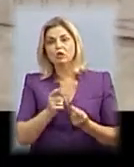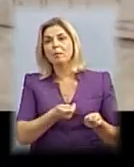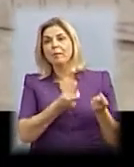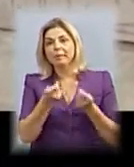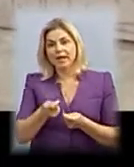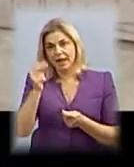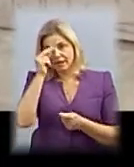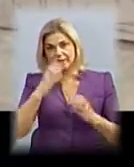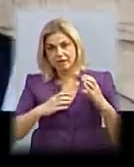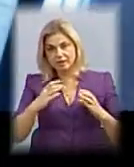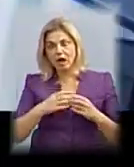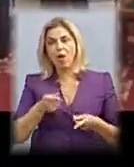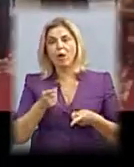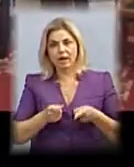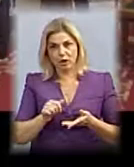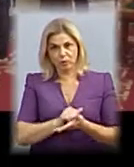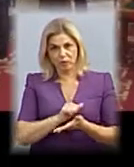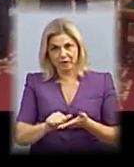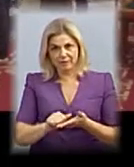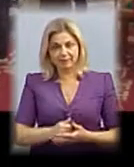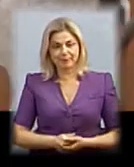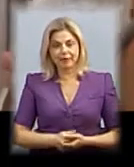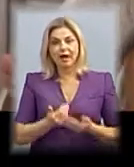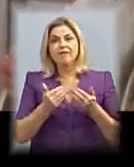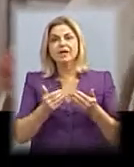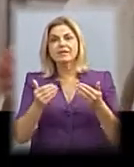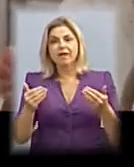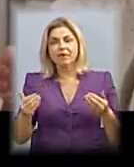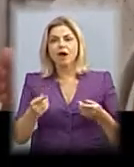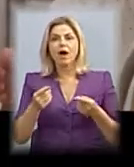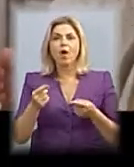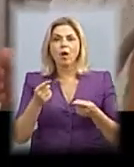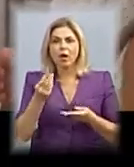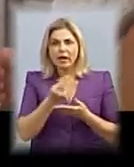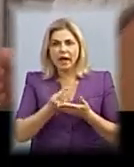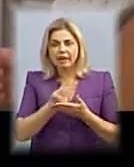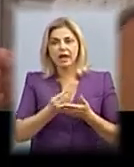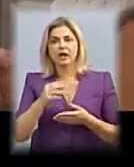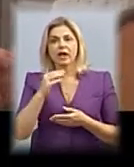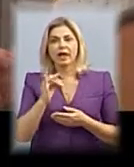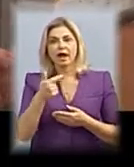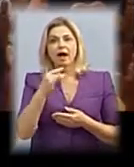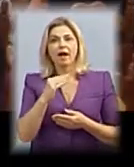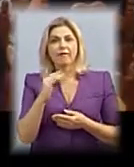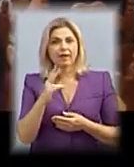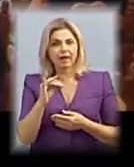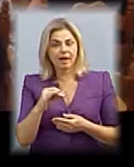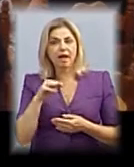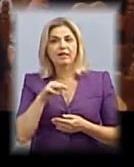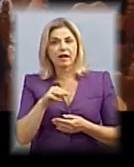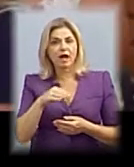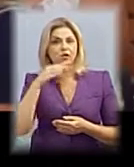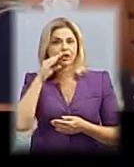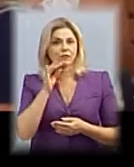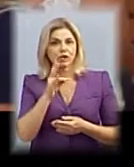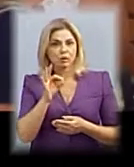закладів оригінали документів. Виставка оригіналів графіки Тараса Шевченка відкрилась у Миколаївському обласному музеї імені